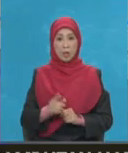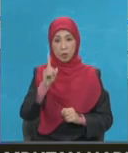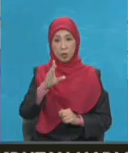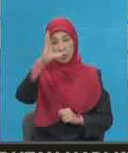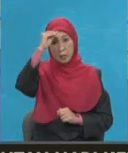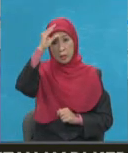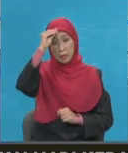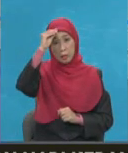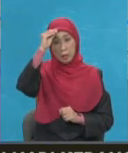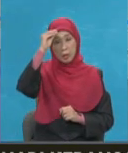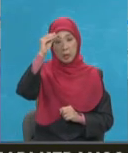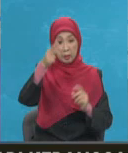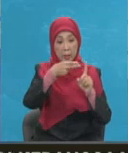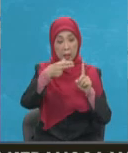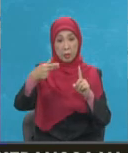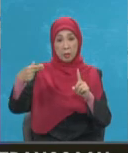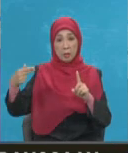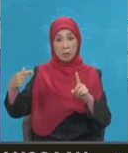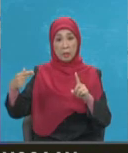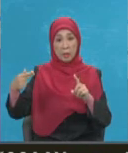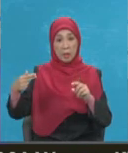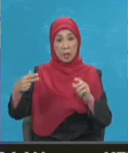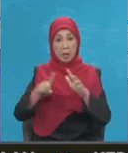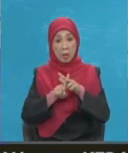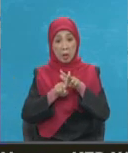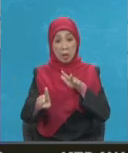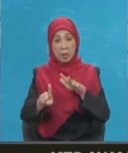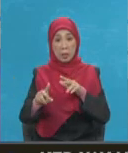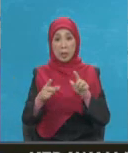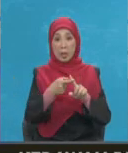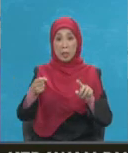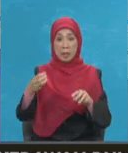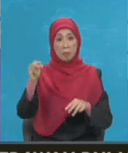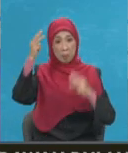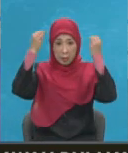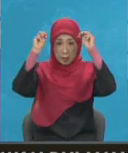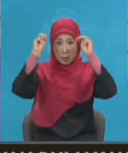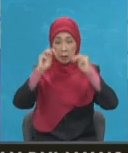Seorang lelaki warga negara Indonesia dipercayai lari daripada majikan.